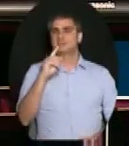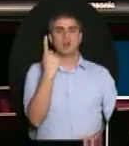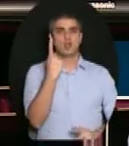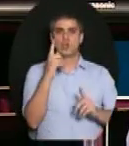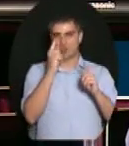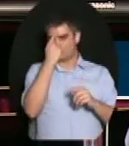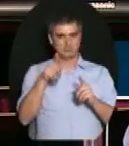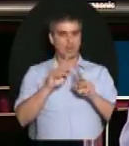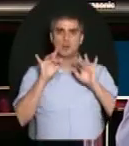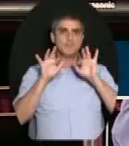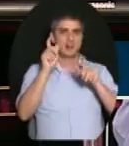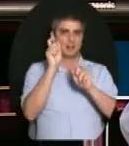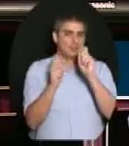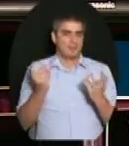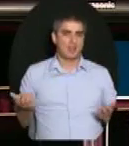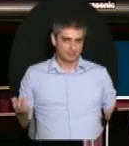אדם.